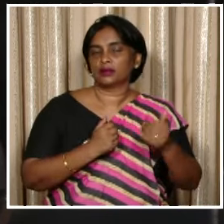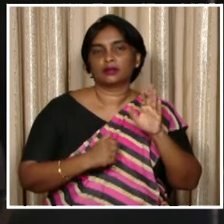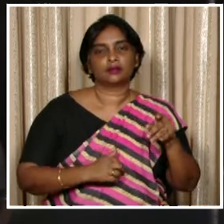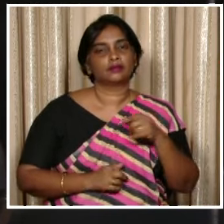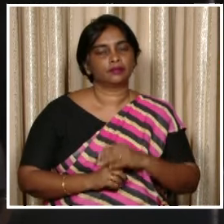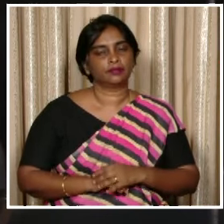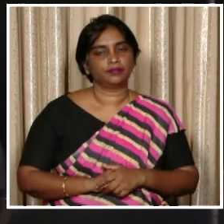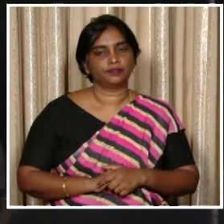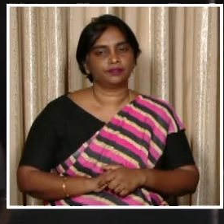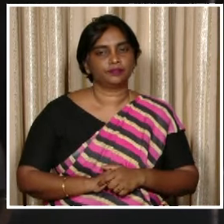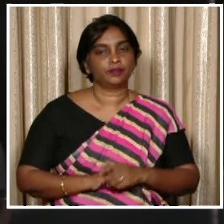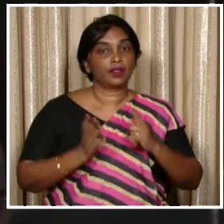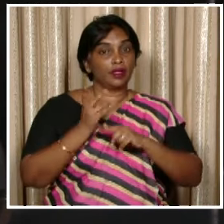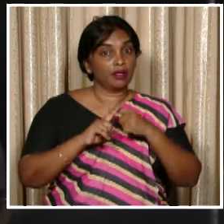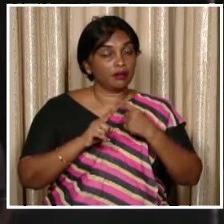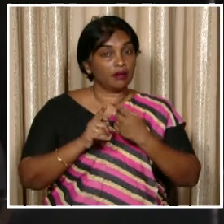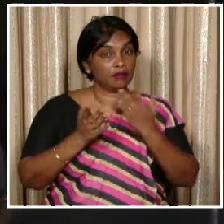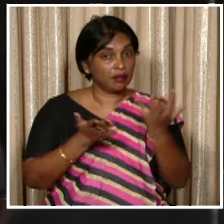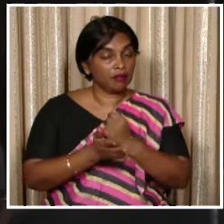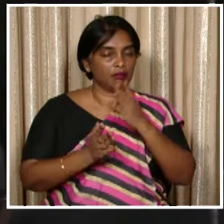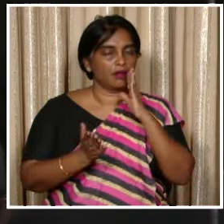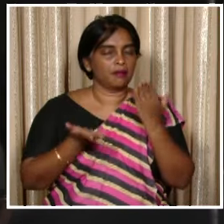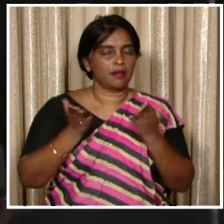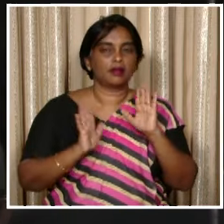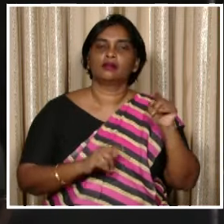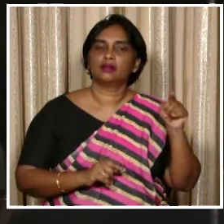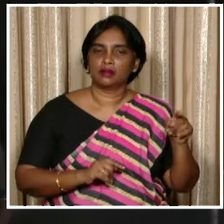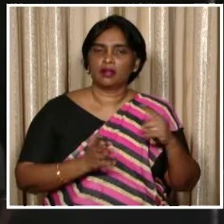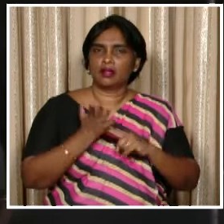වෙන්න කියලා බදු ගහනකොට සාධාරණව බදු ගහන්න මේ